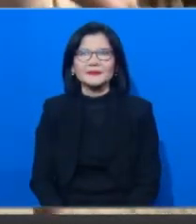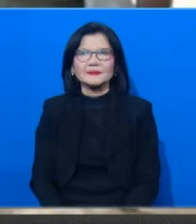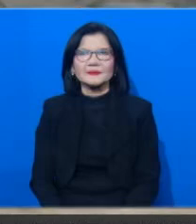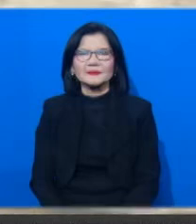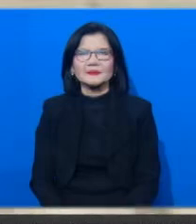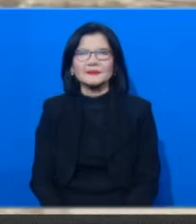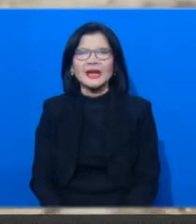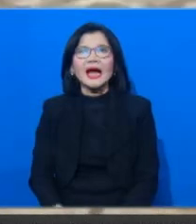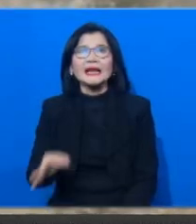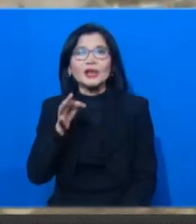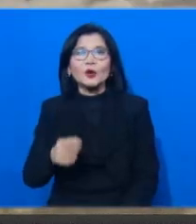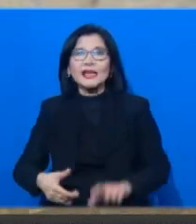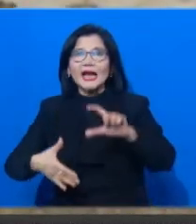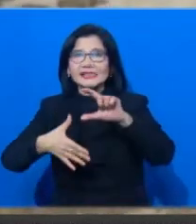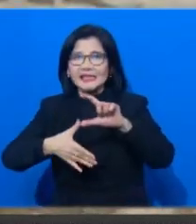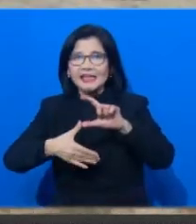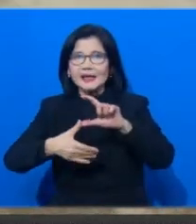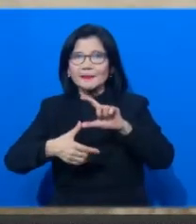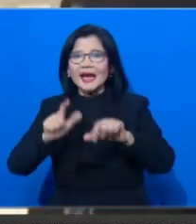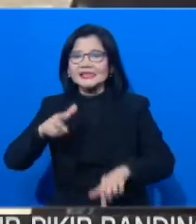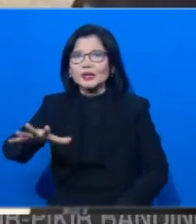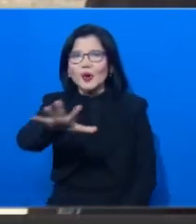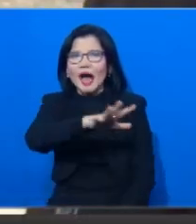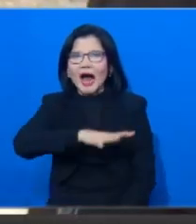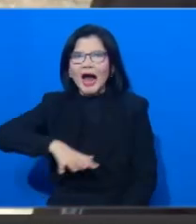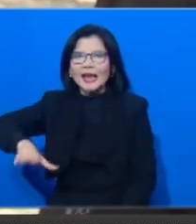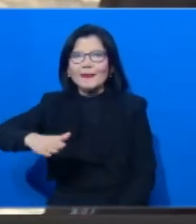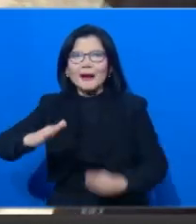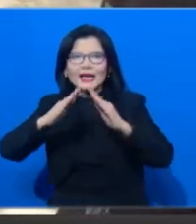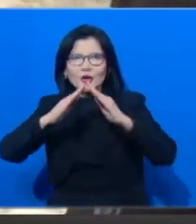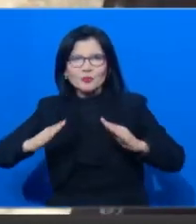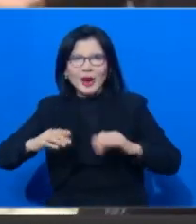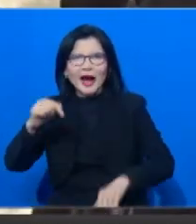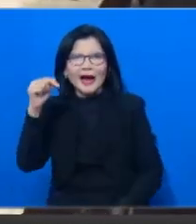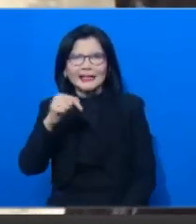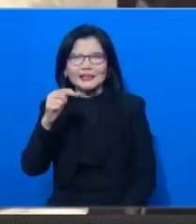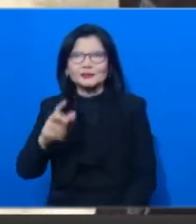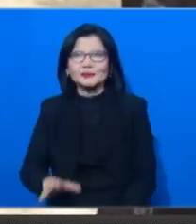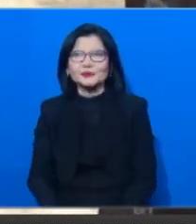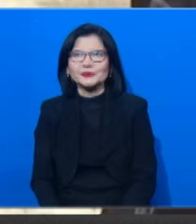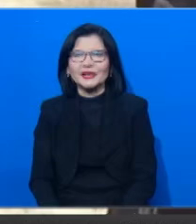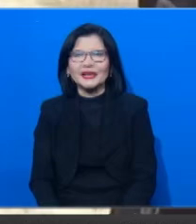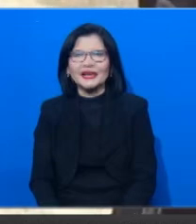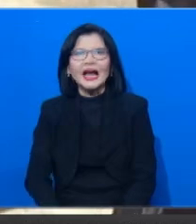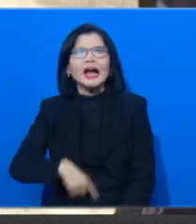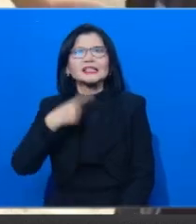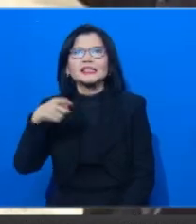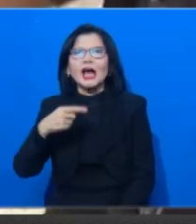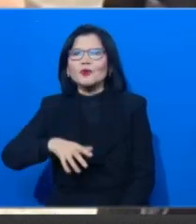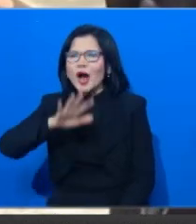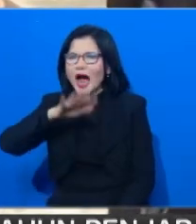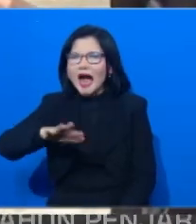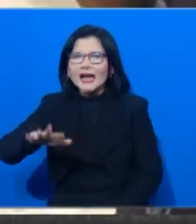Sementara itu, di Cilacap, Jawa Tengah, salah satu halaman rumah warga, tepatnya di Desa Cinangsi, Kecamatan Gandrumangu, Cilacap, selalu ramai oleh